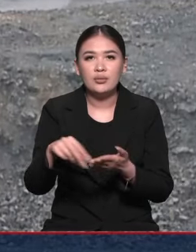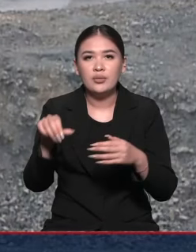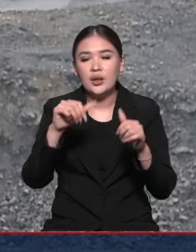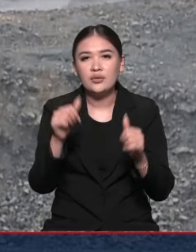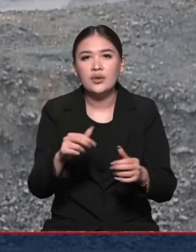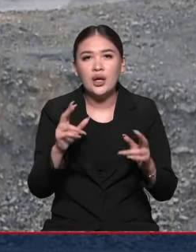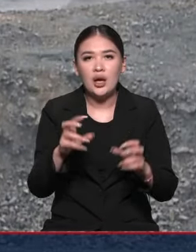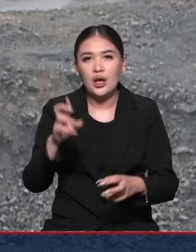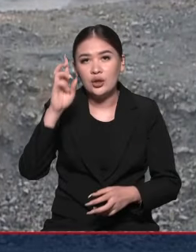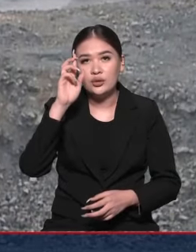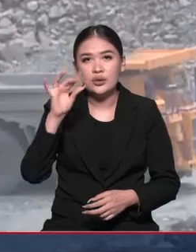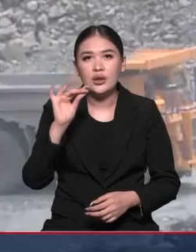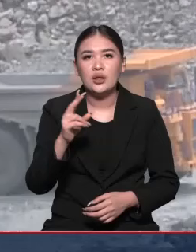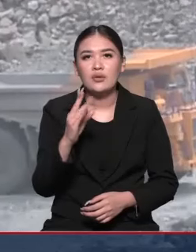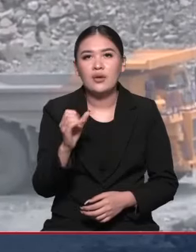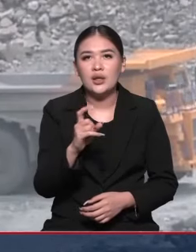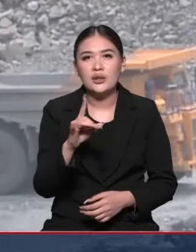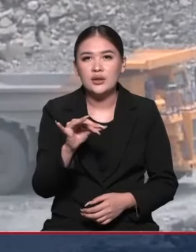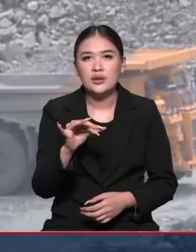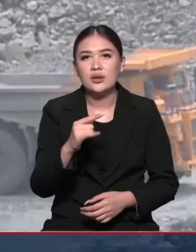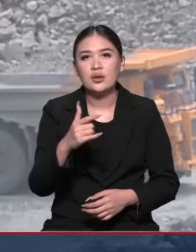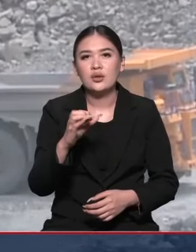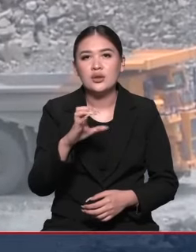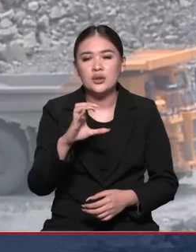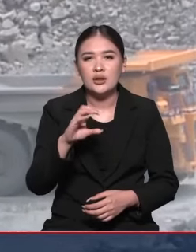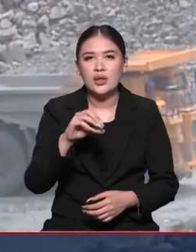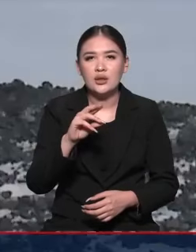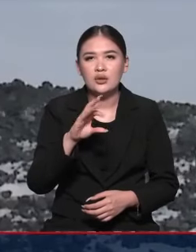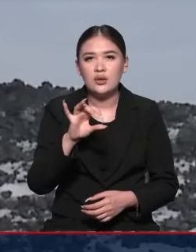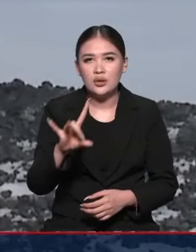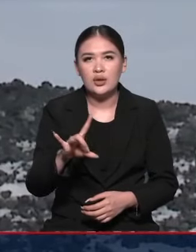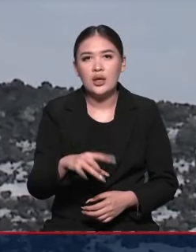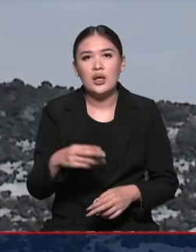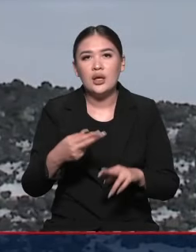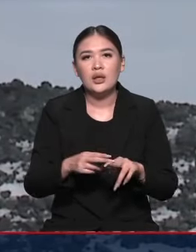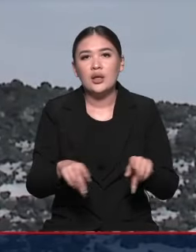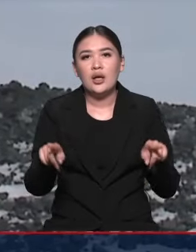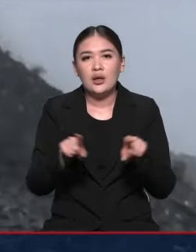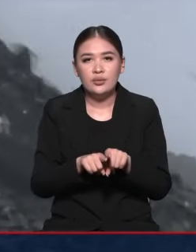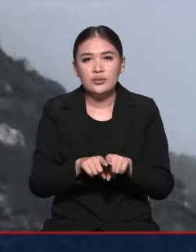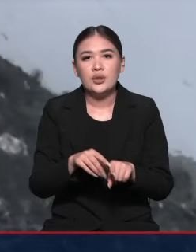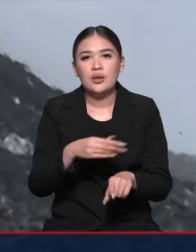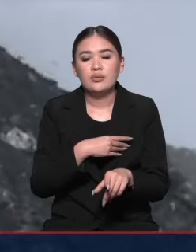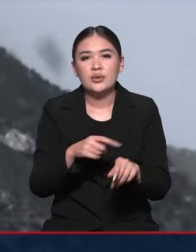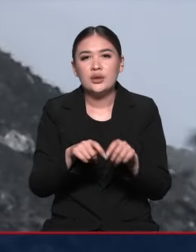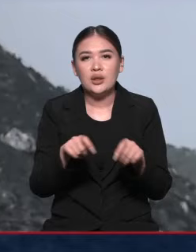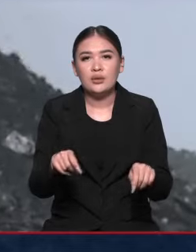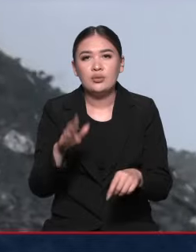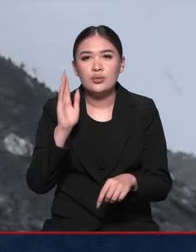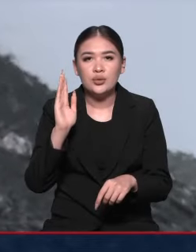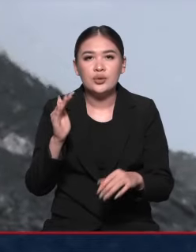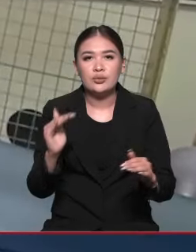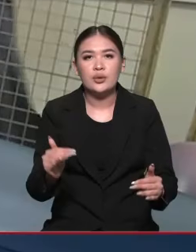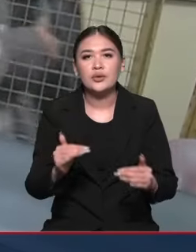как государственным, так и квазигоссектора и недропользователей. При этом основным условием для производителей будет